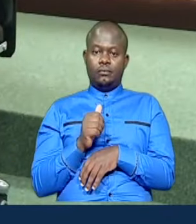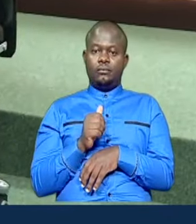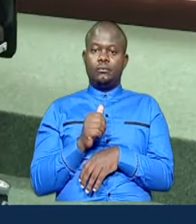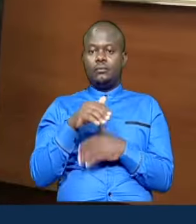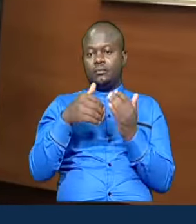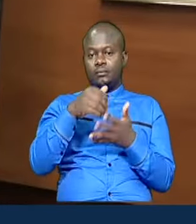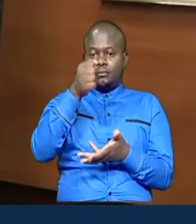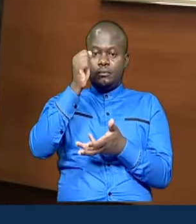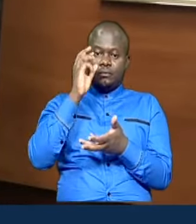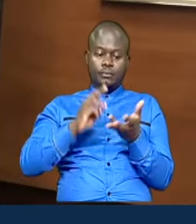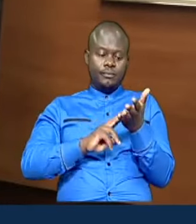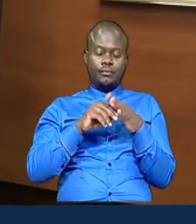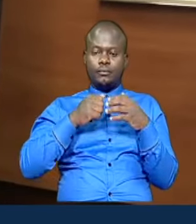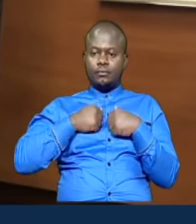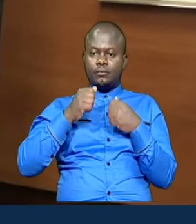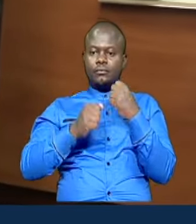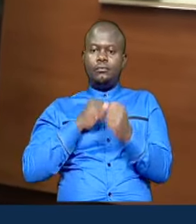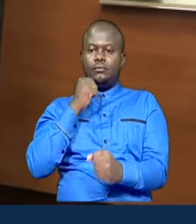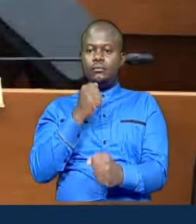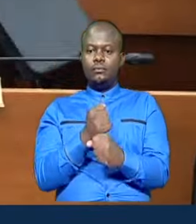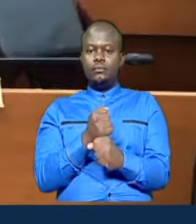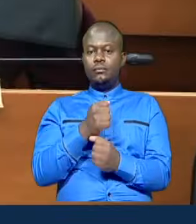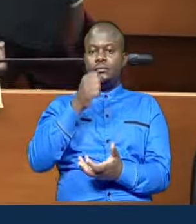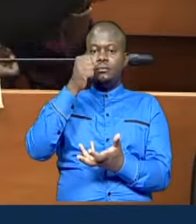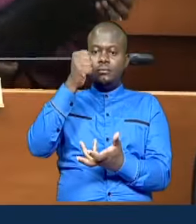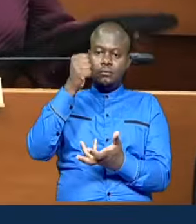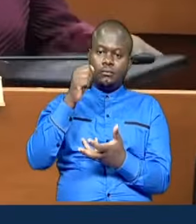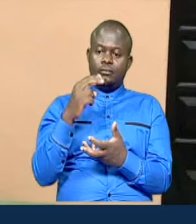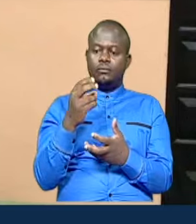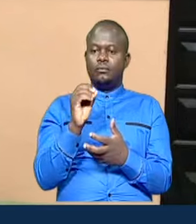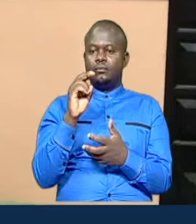ingengo y'imari izakoreshwa n'u Rwanda mu myaka y'ingengo y'imari ya